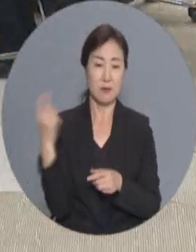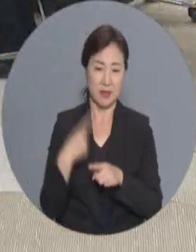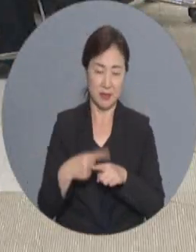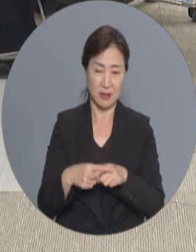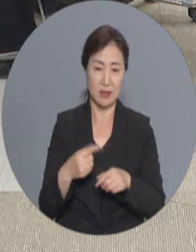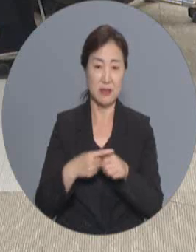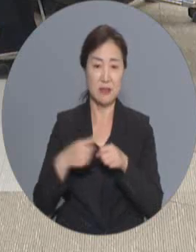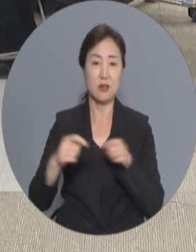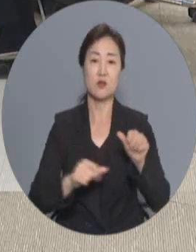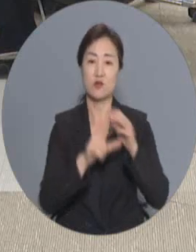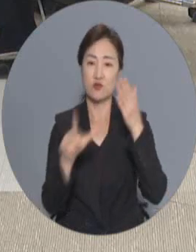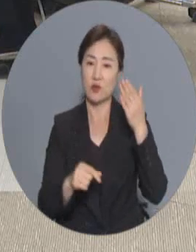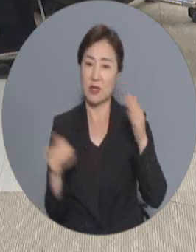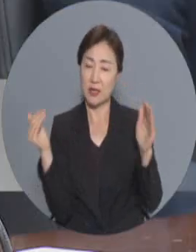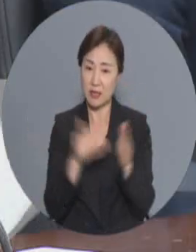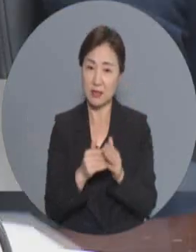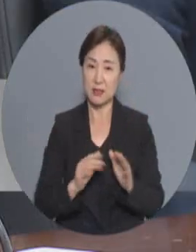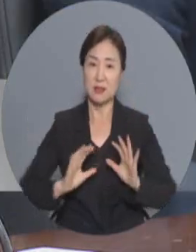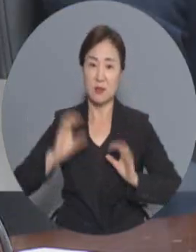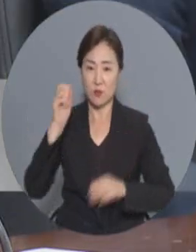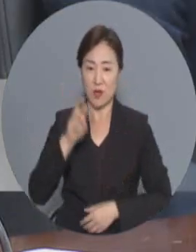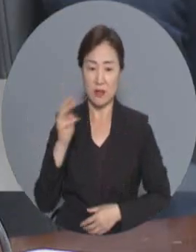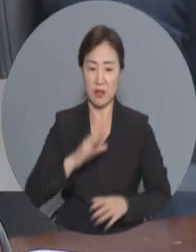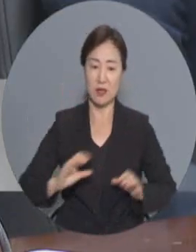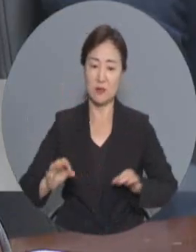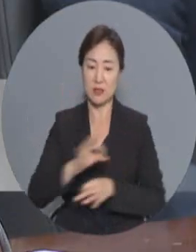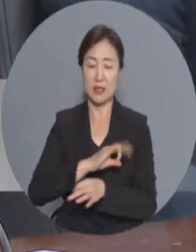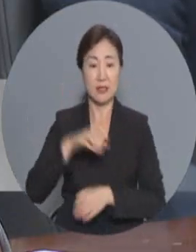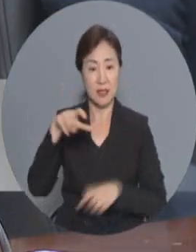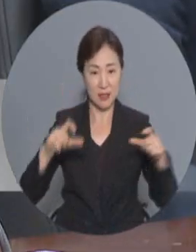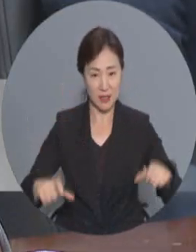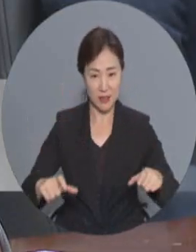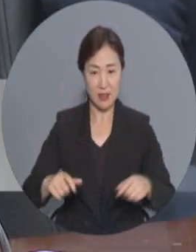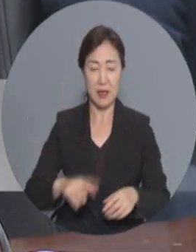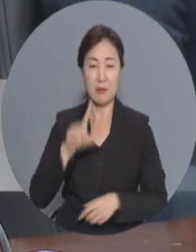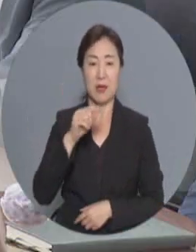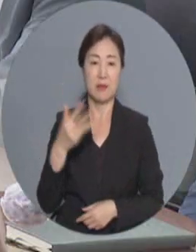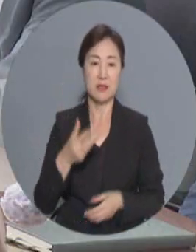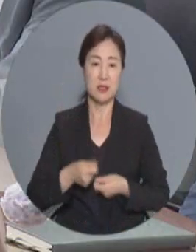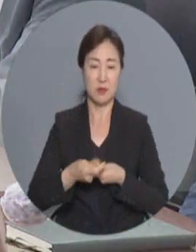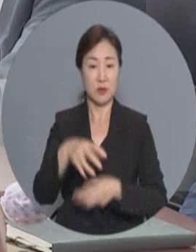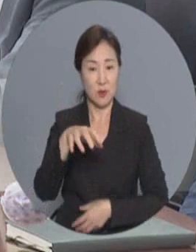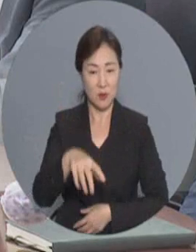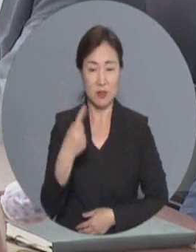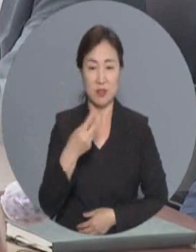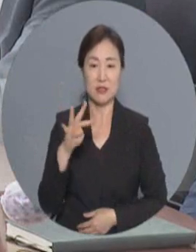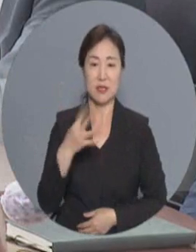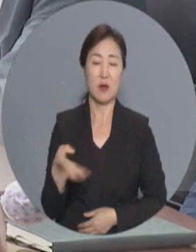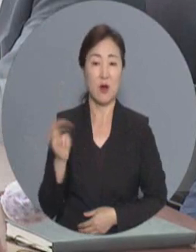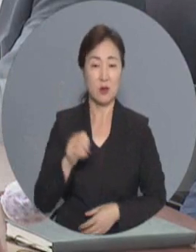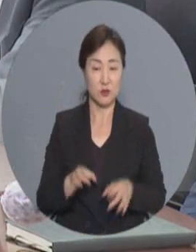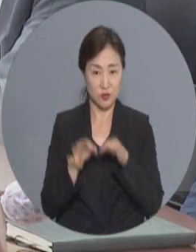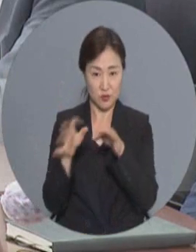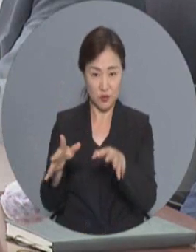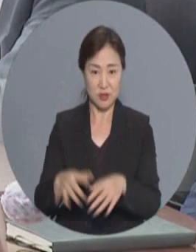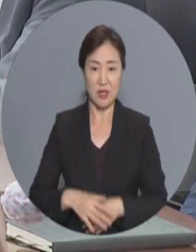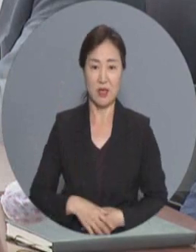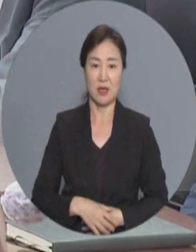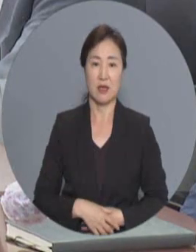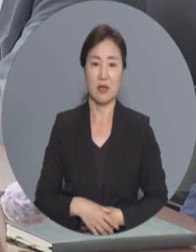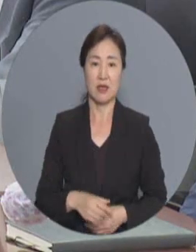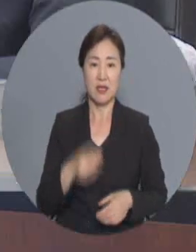9월까지 광양 국가산단 동호 안내 18,000여 제미 면적에 1400억 원을 투입해 고순도 희귀